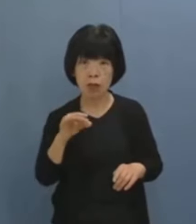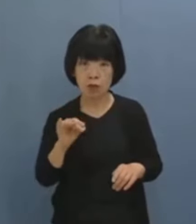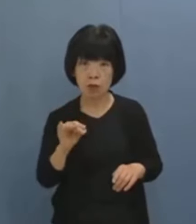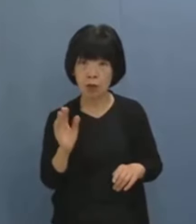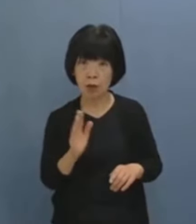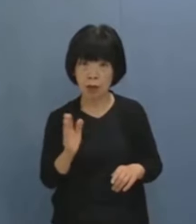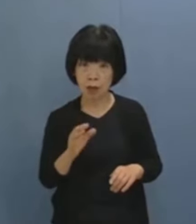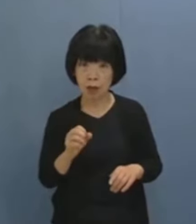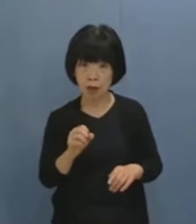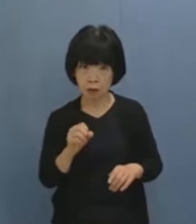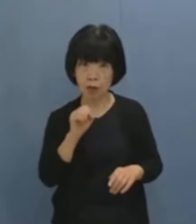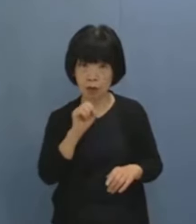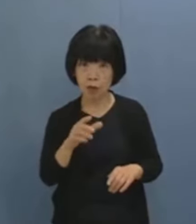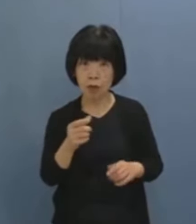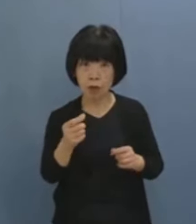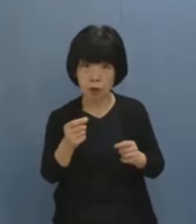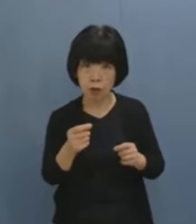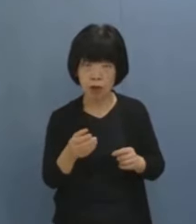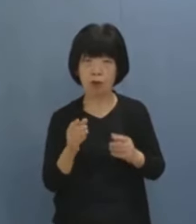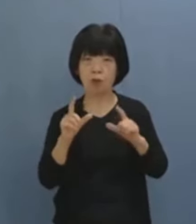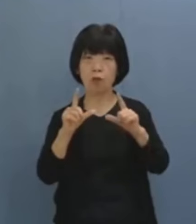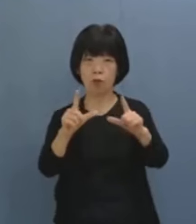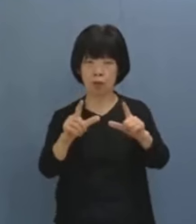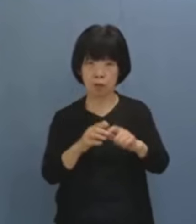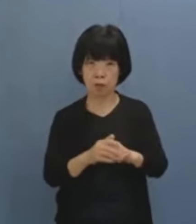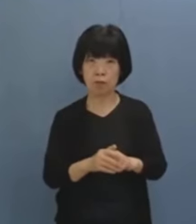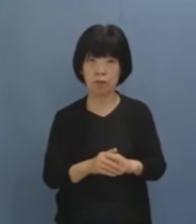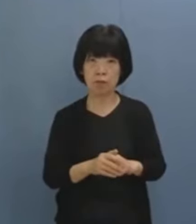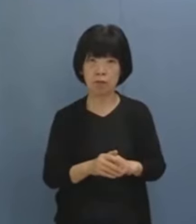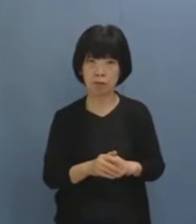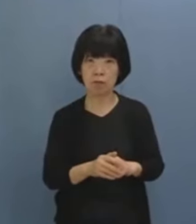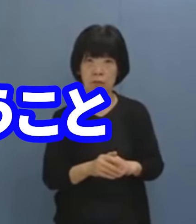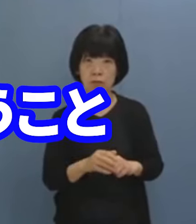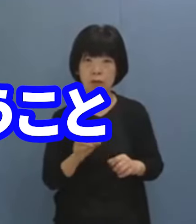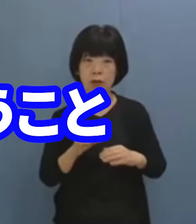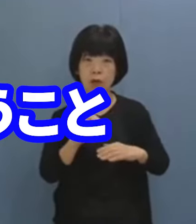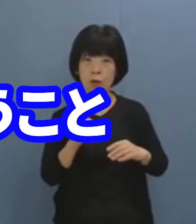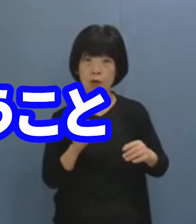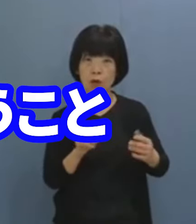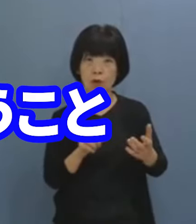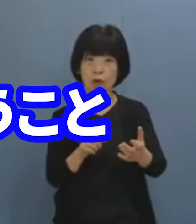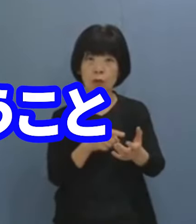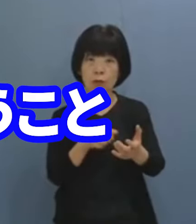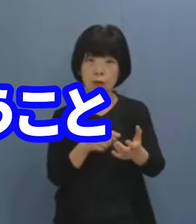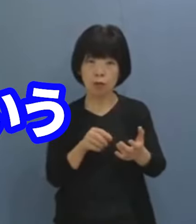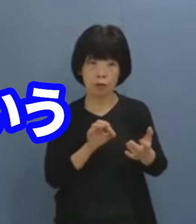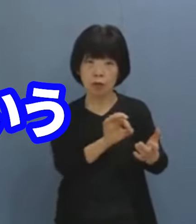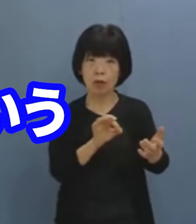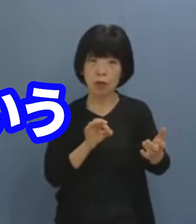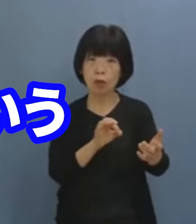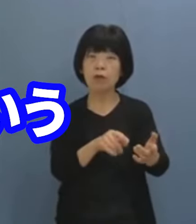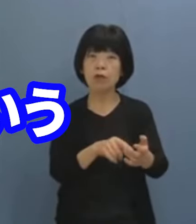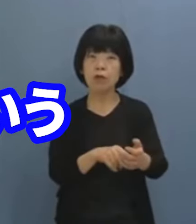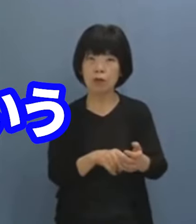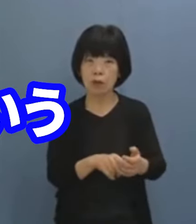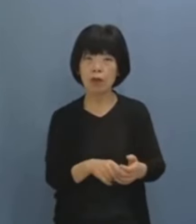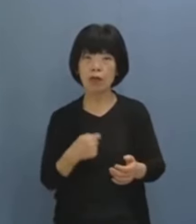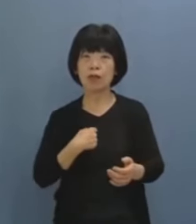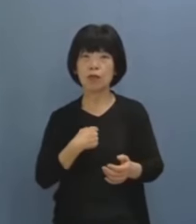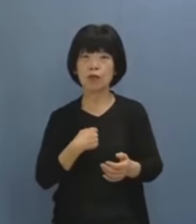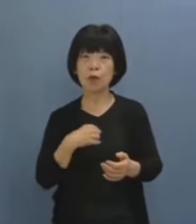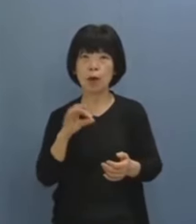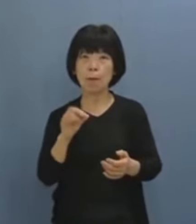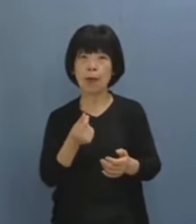事は チャットについては備忘録的にやらせていただいたということなどは言わせていただいたという